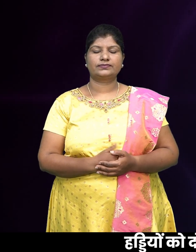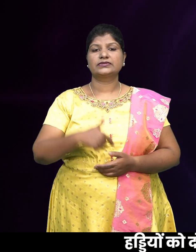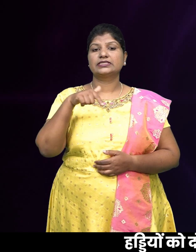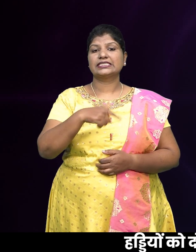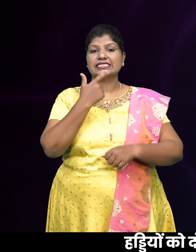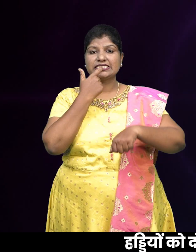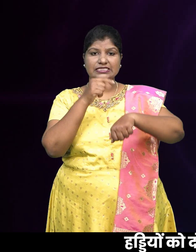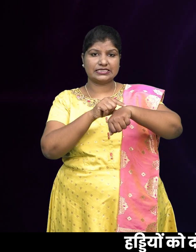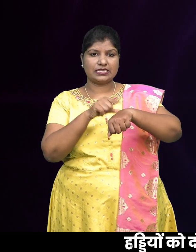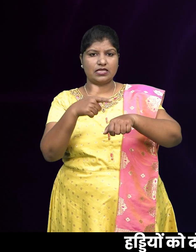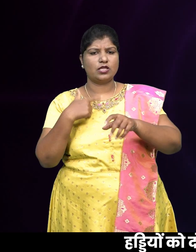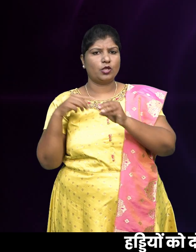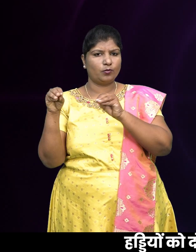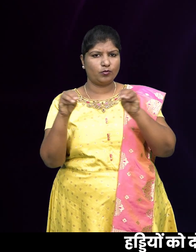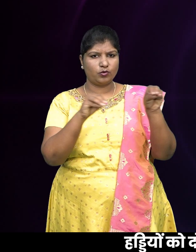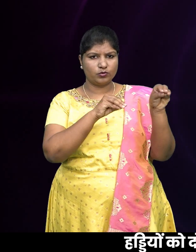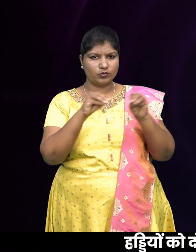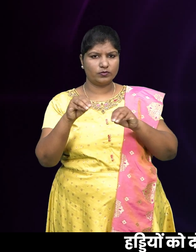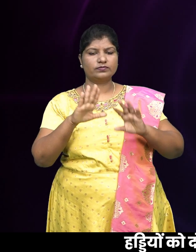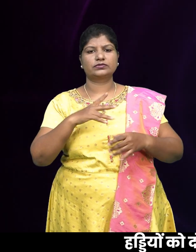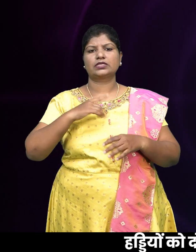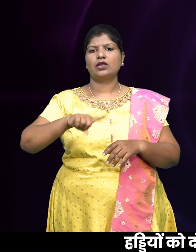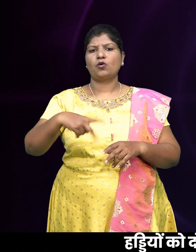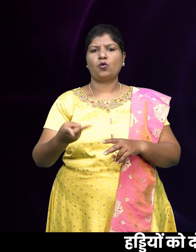हड्डियों को दो सेट मांसपेशियों के